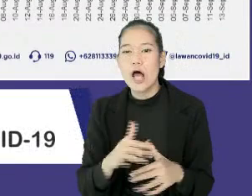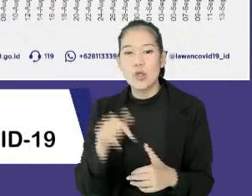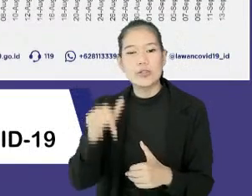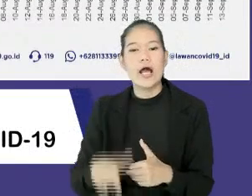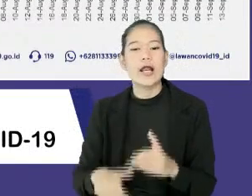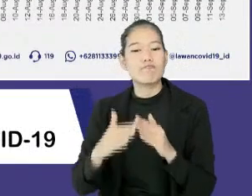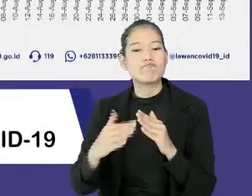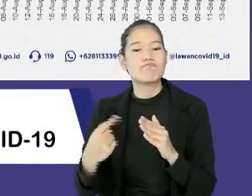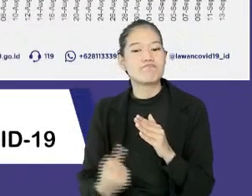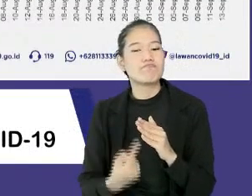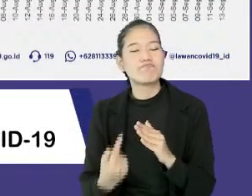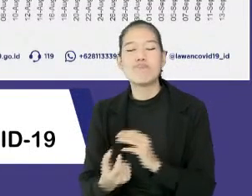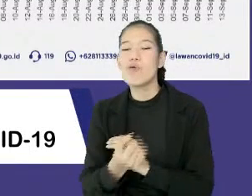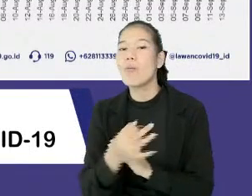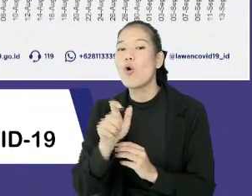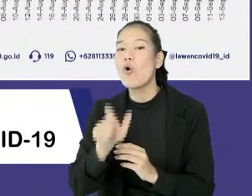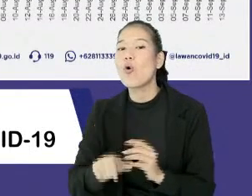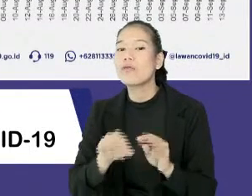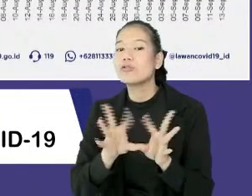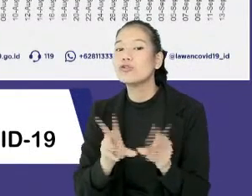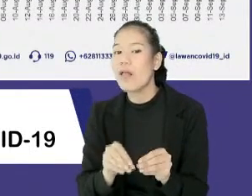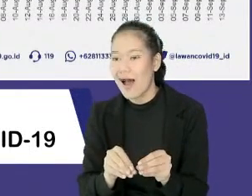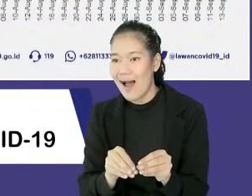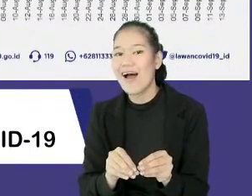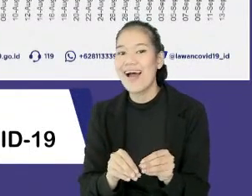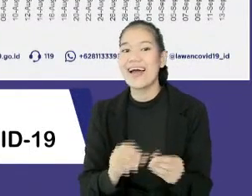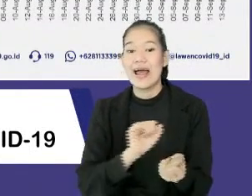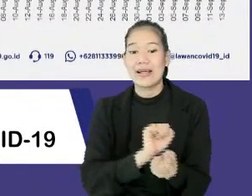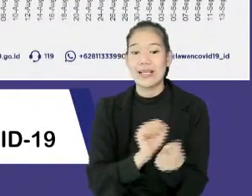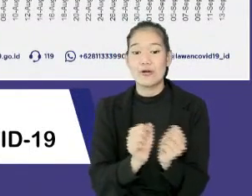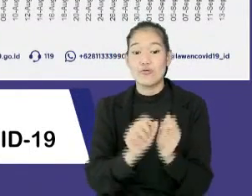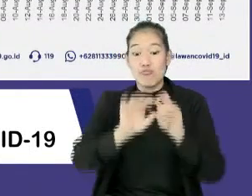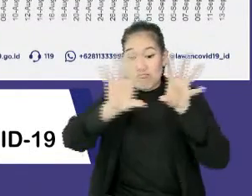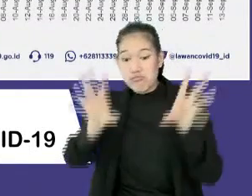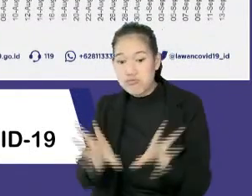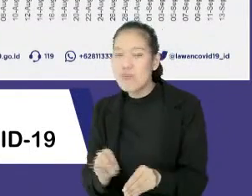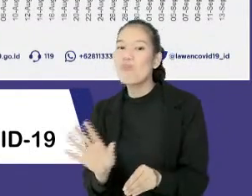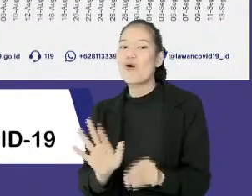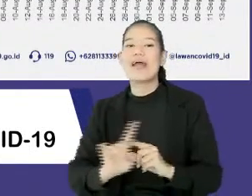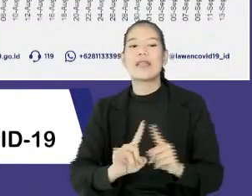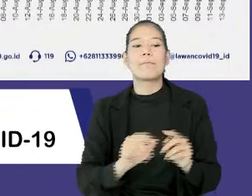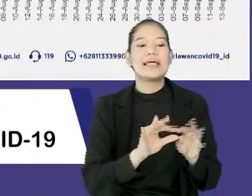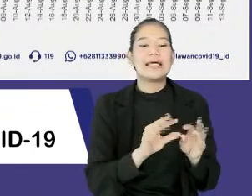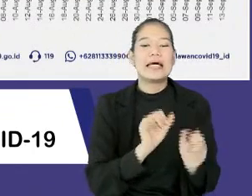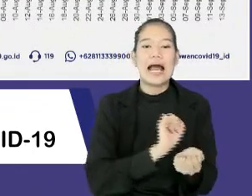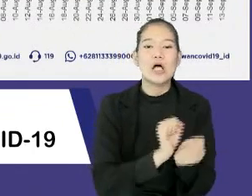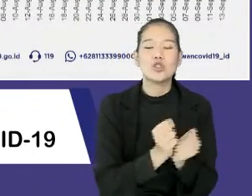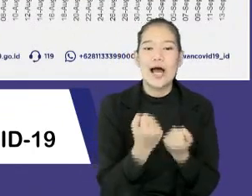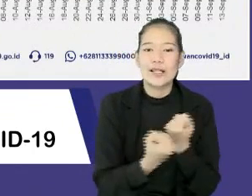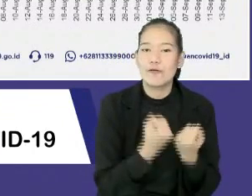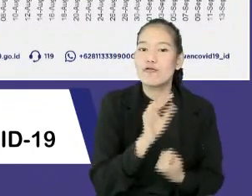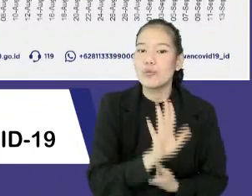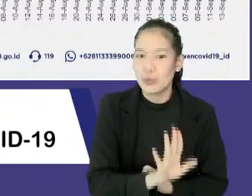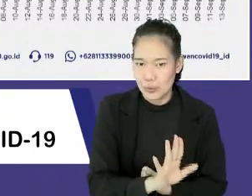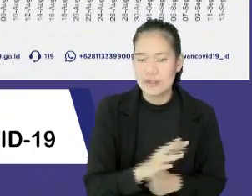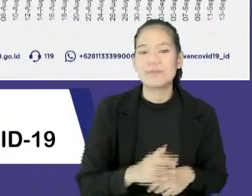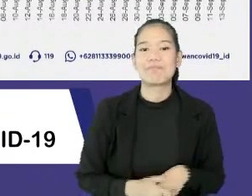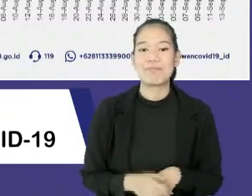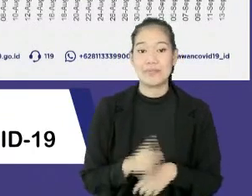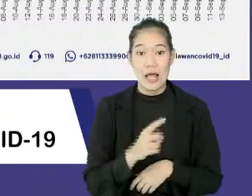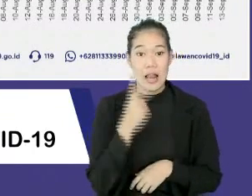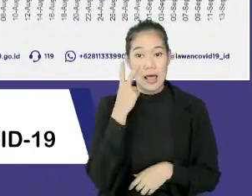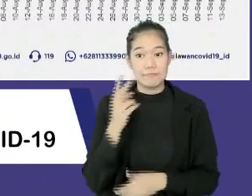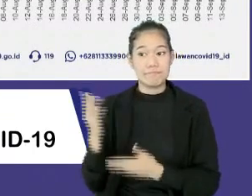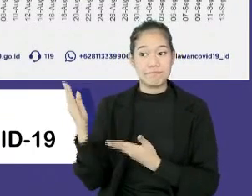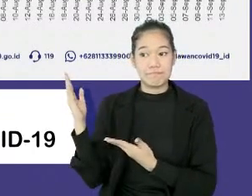mungkin sedang menjalankan isolasi Mandiri Jadi bukan jumlah kasus kumulatif tapi jumlah kasus aktifnya Nah kalau kita lihat di sini